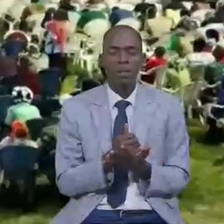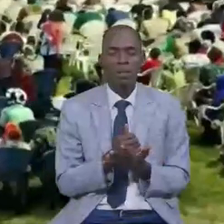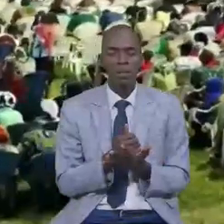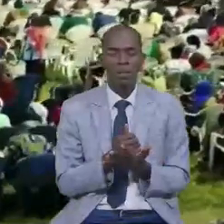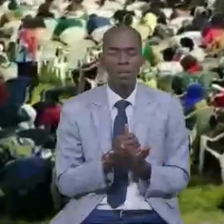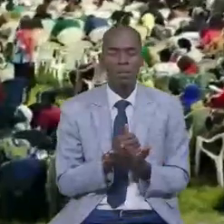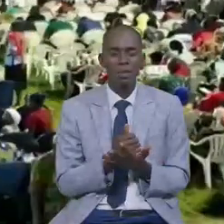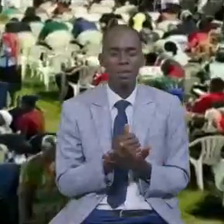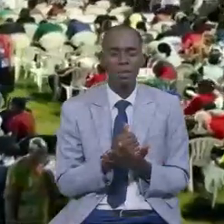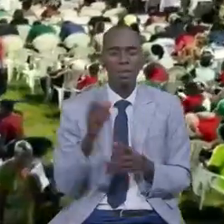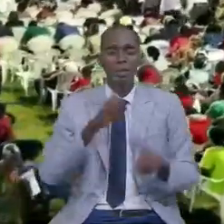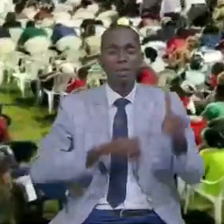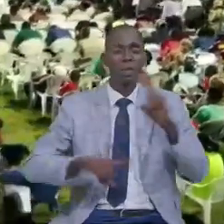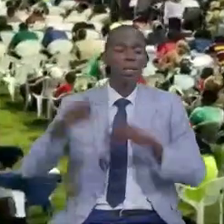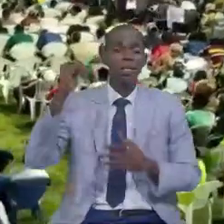Un bon amen.